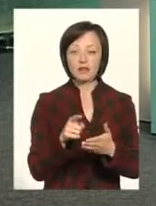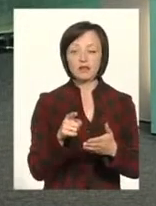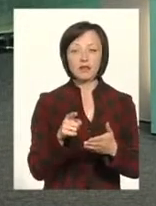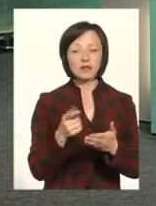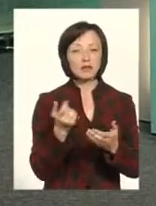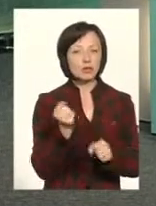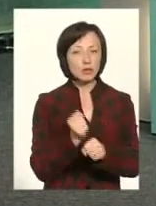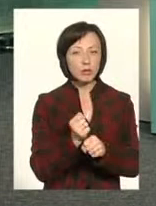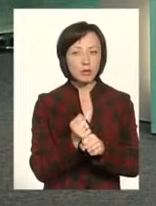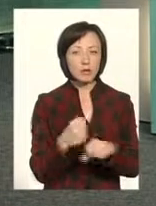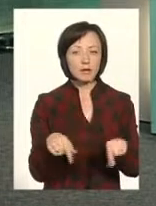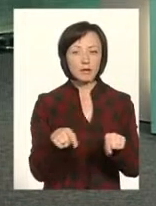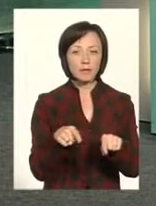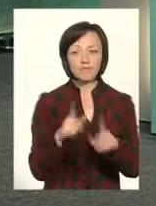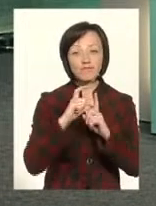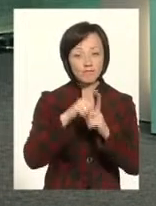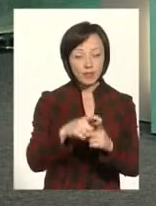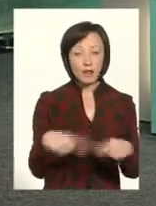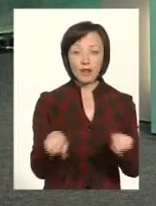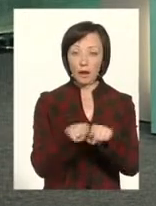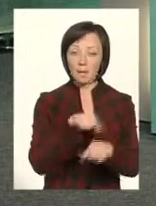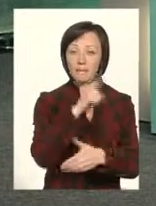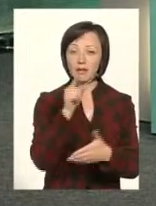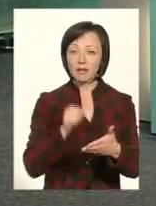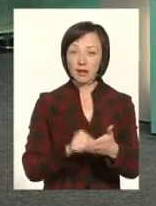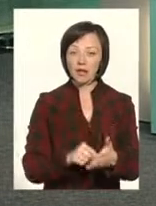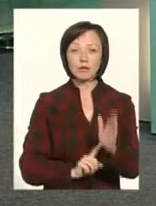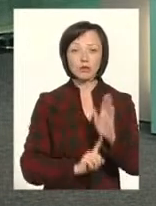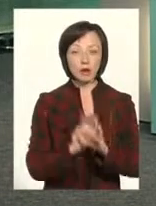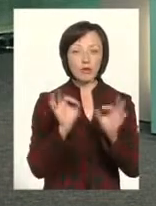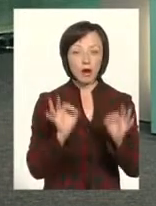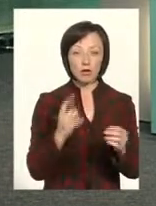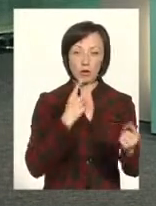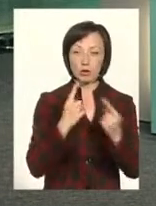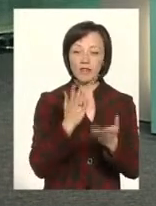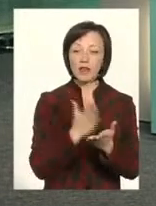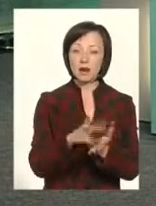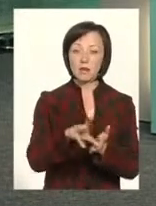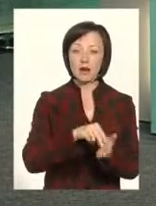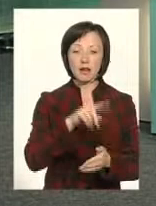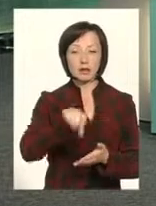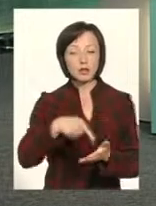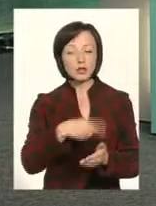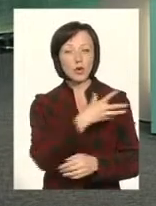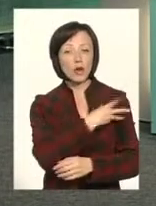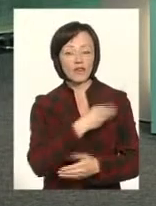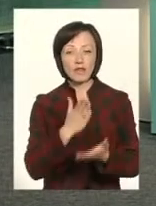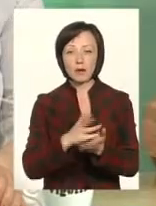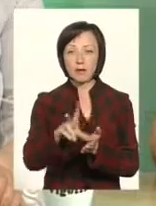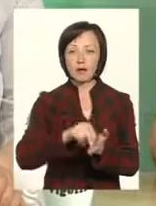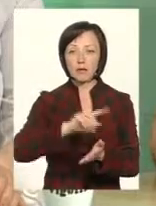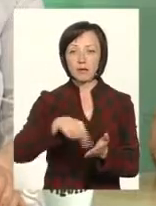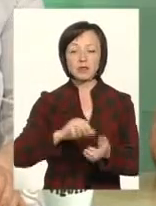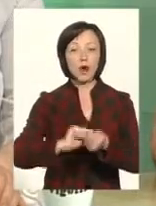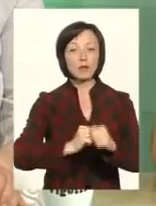дати собі відповідь. Ви дуже правильно почали свою розмову. Дійсно, є приклади місто Львів, є приклад навіть